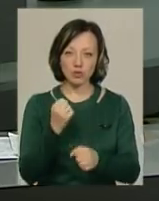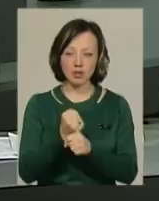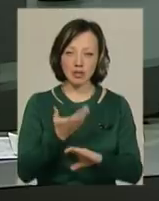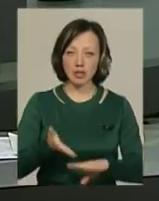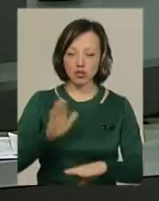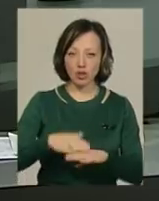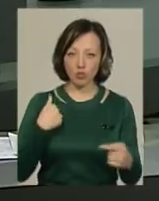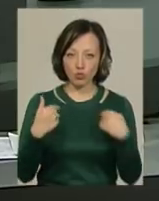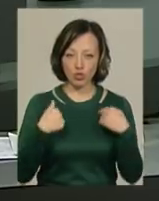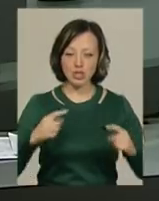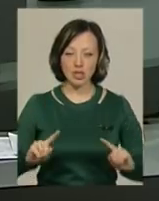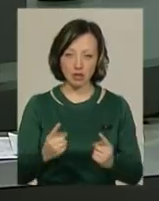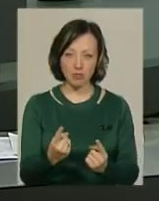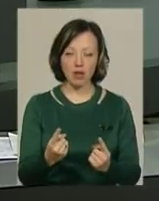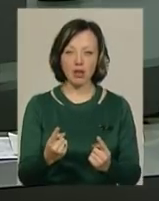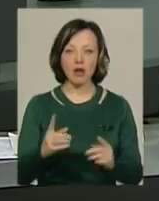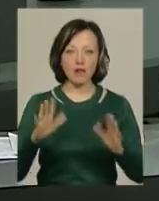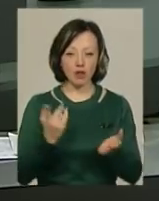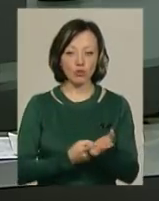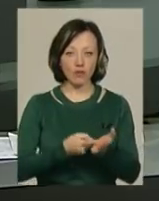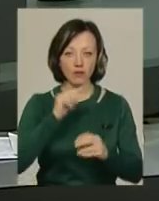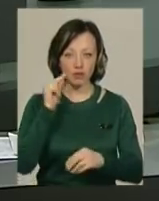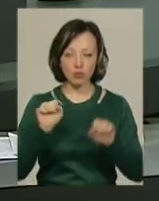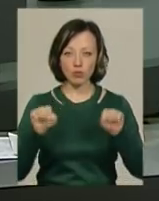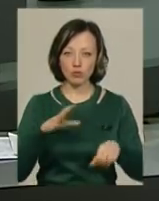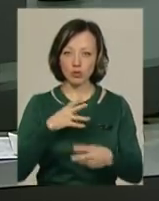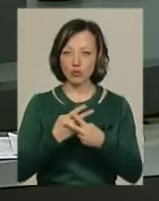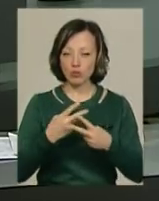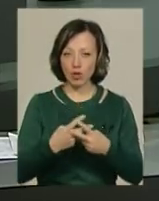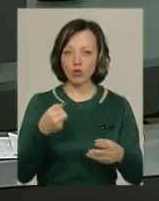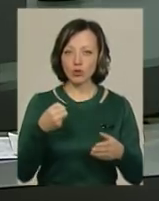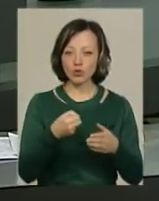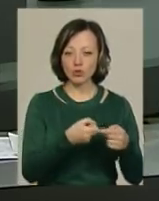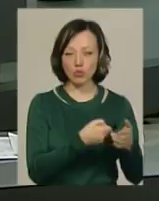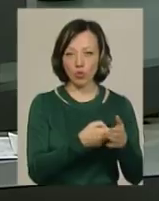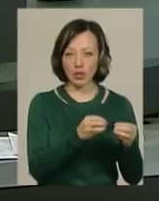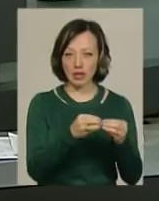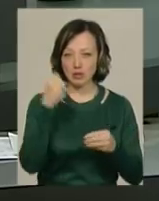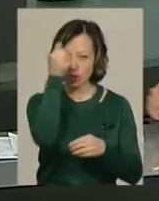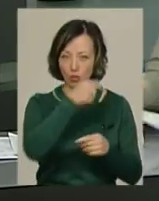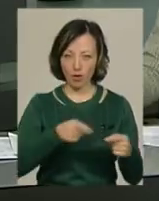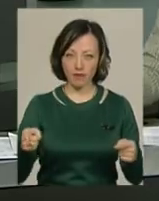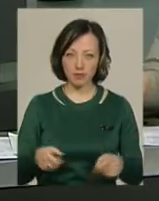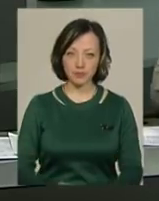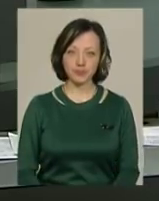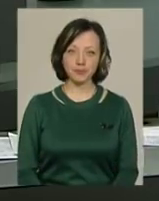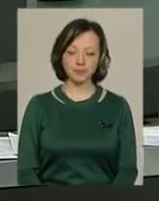тяжких тілесних ушкоджень затримали, і в разі доведення провини йому загрожує позбавлення волі на строк до 10 років.